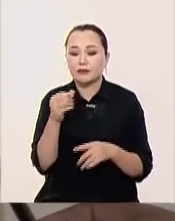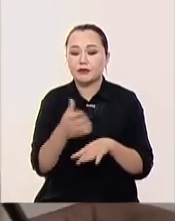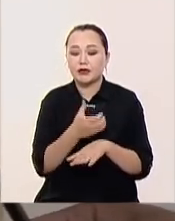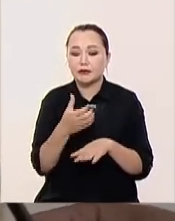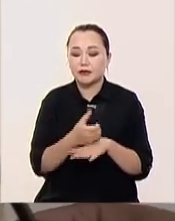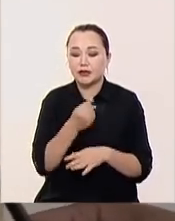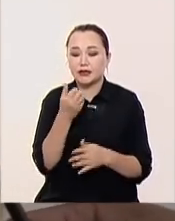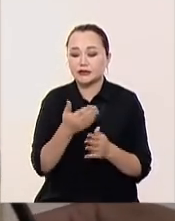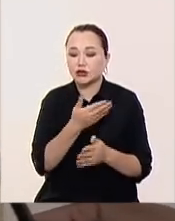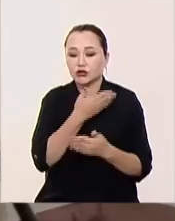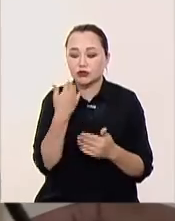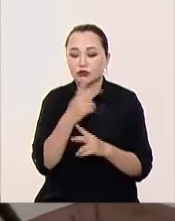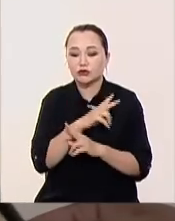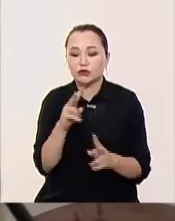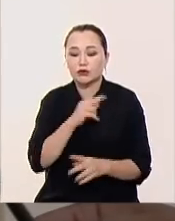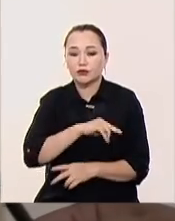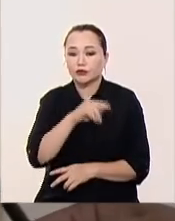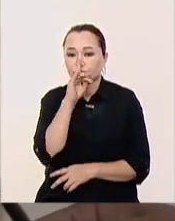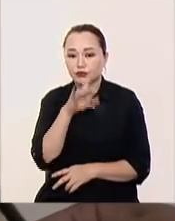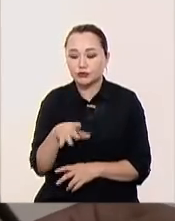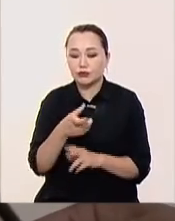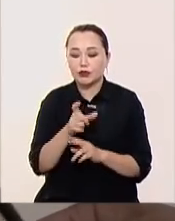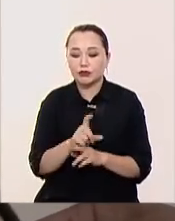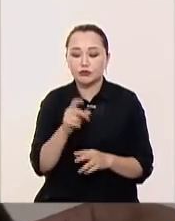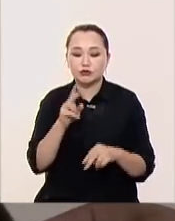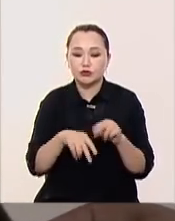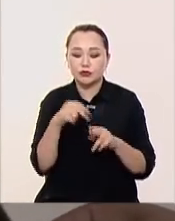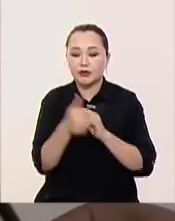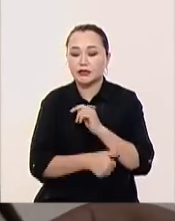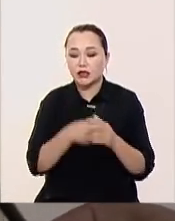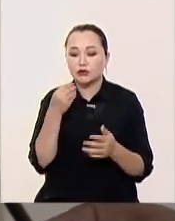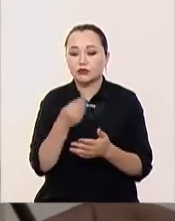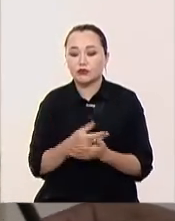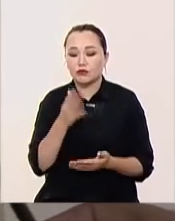прибыль болмаса ешкім жұмыс істемейді ғой. Сол себептен тұрғын материал қымбат болып